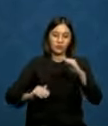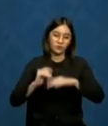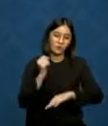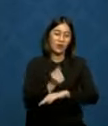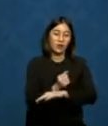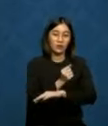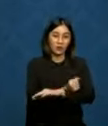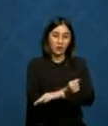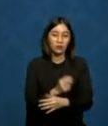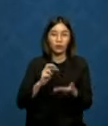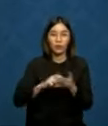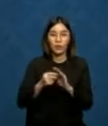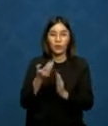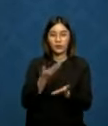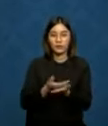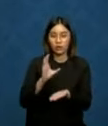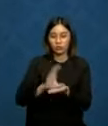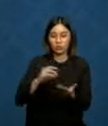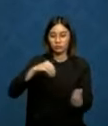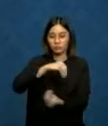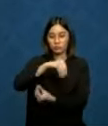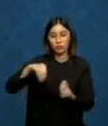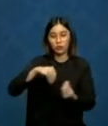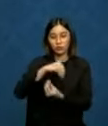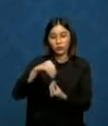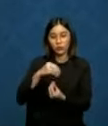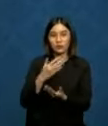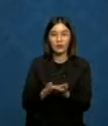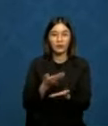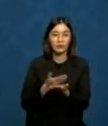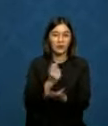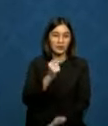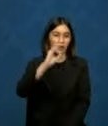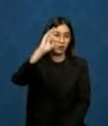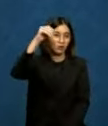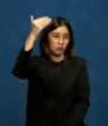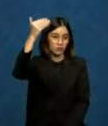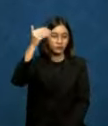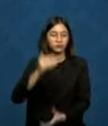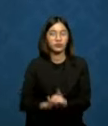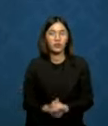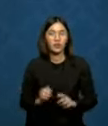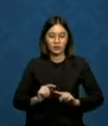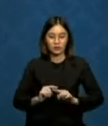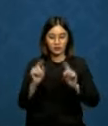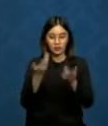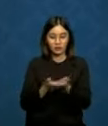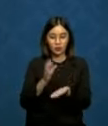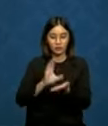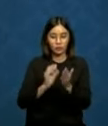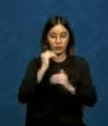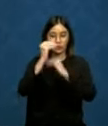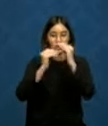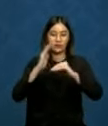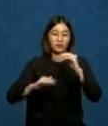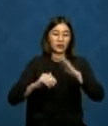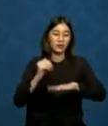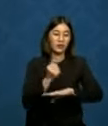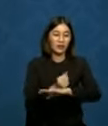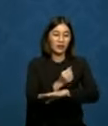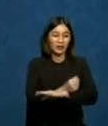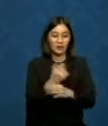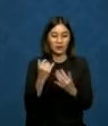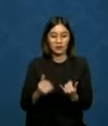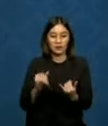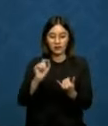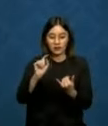งานเรียกว่าเอาเงินกองทุนมาหมุนเวียนเอาไปใช้ก่อนแต่ว่ากองทุนพัฒนาทักษะฝีมือแรงงาน